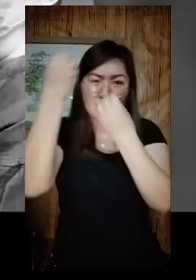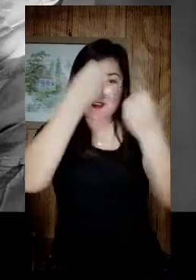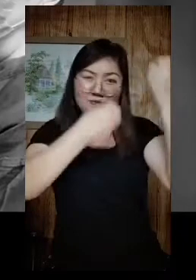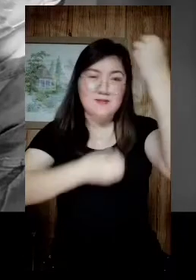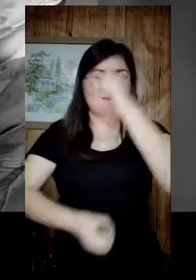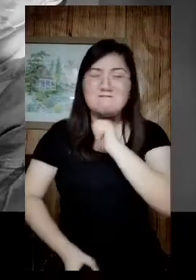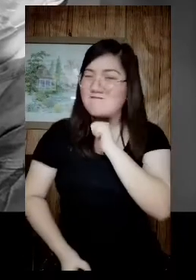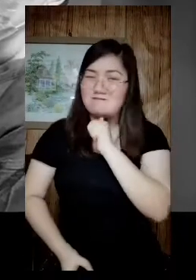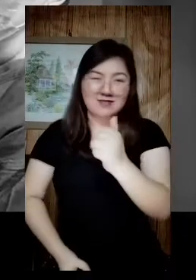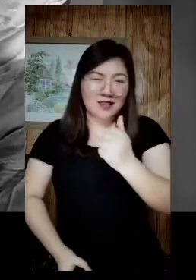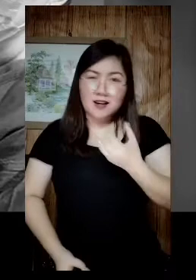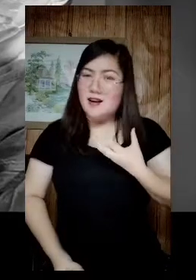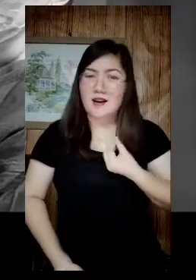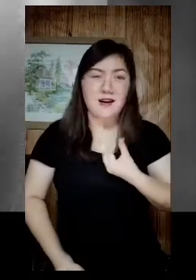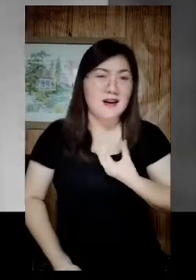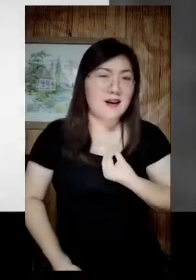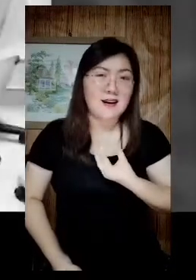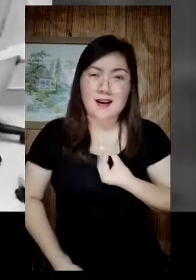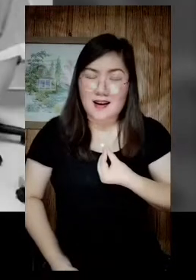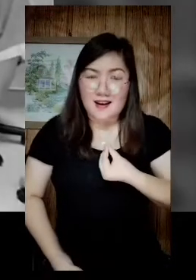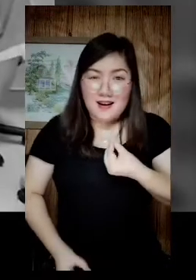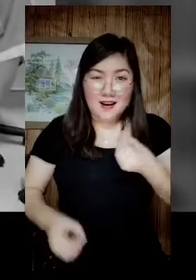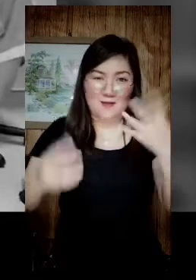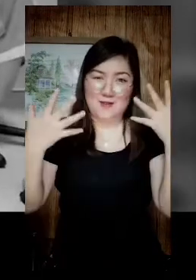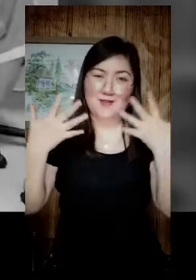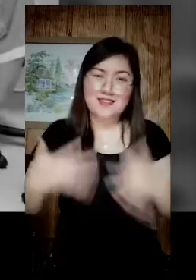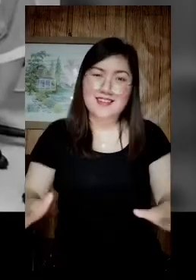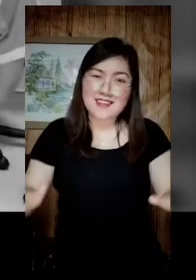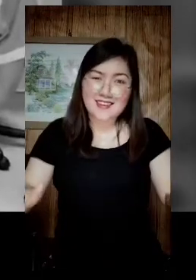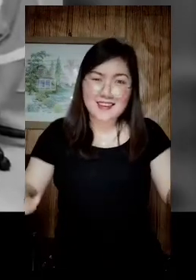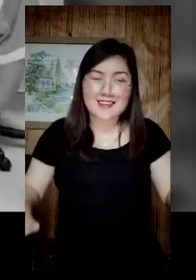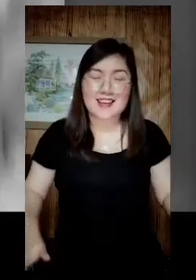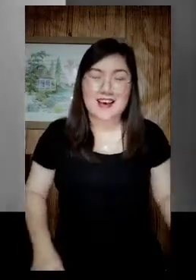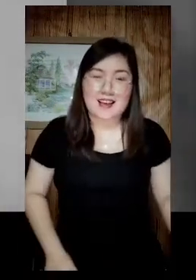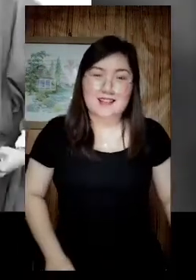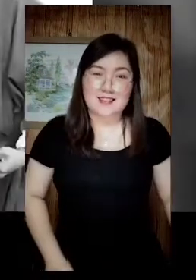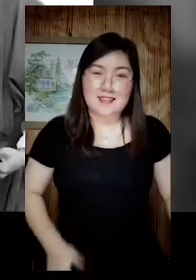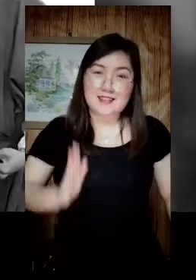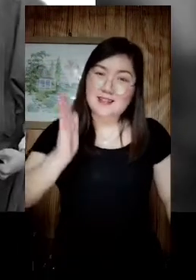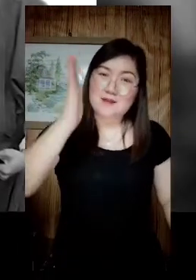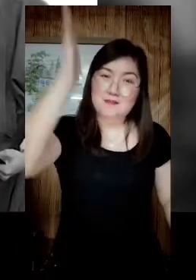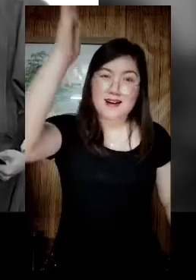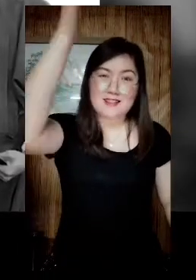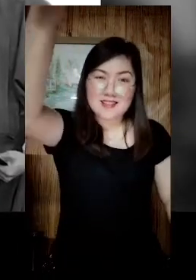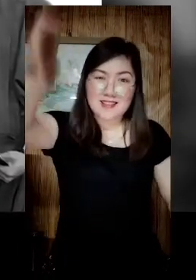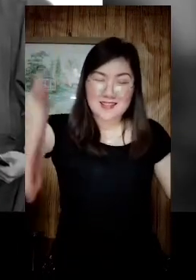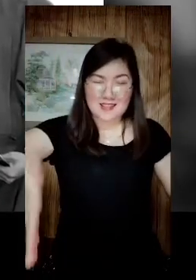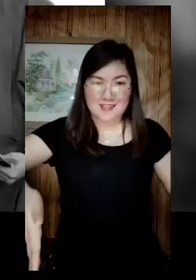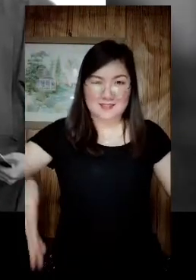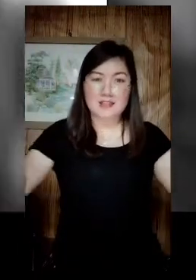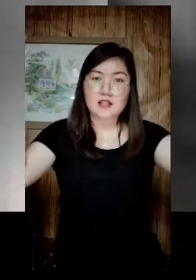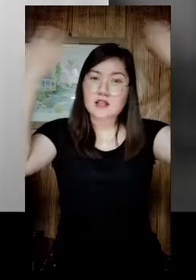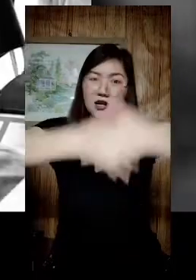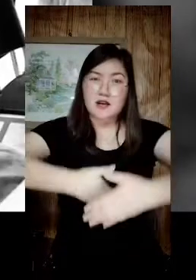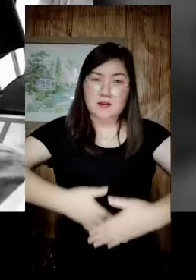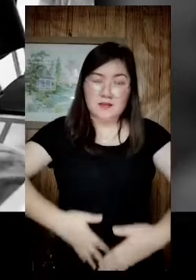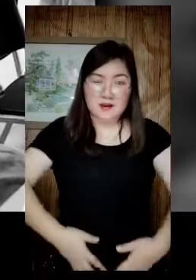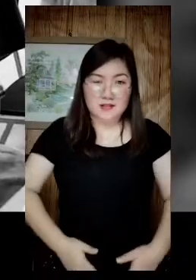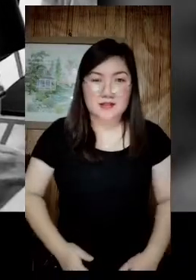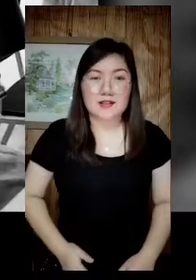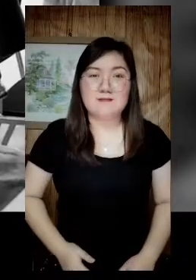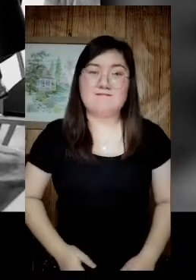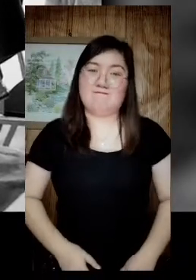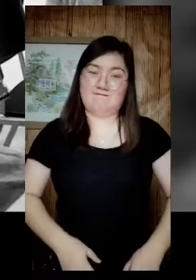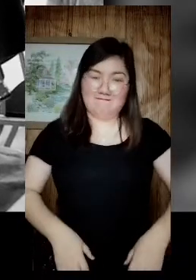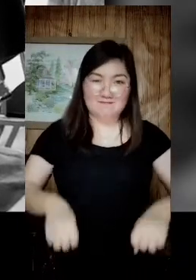di matatakot, matatapos din, lilipas din ang dilim.